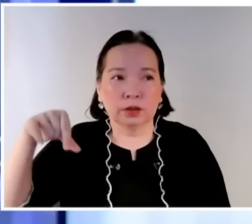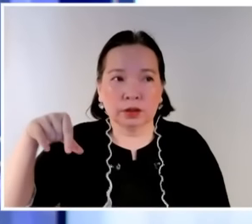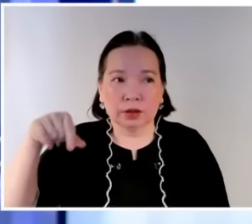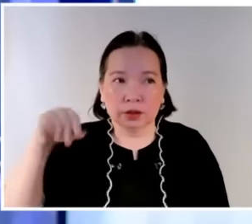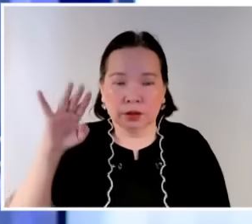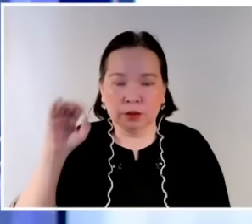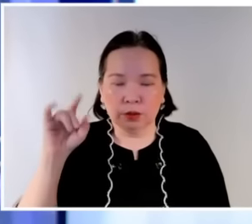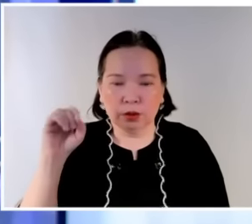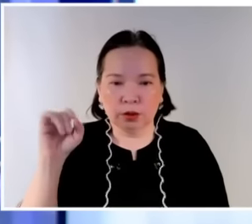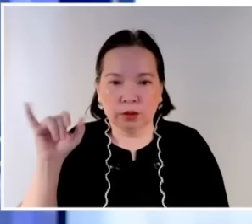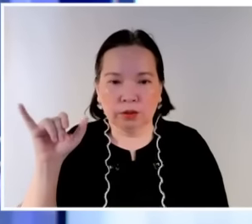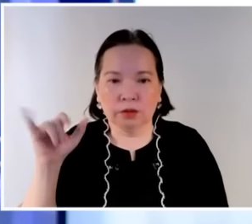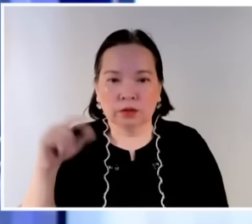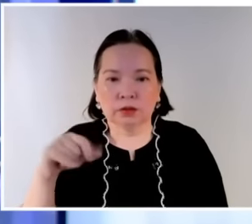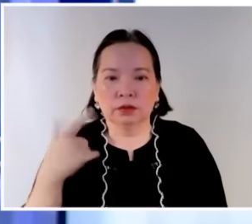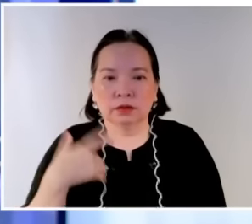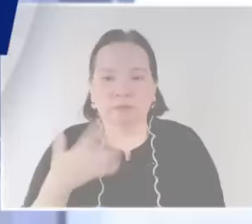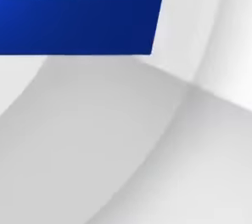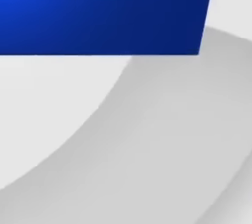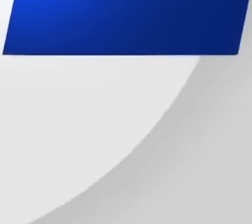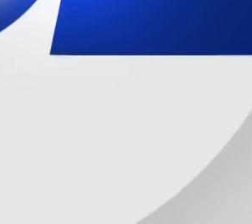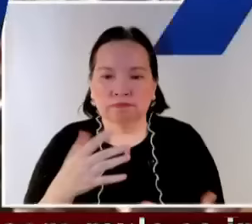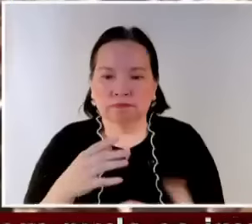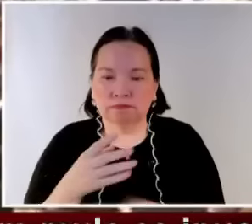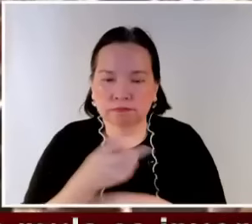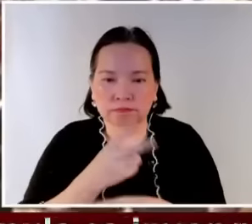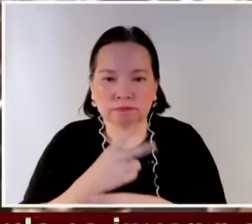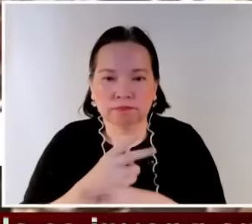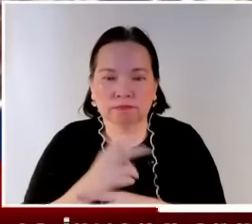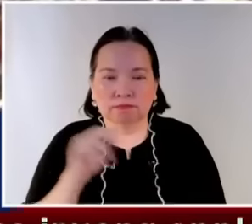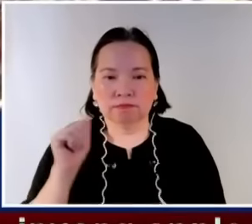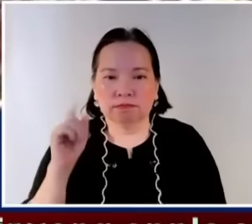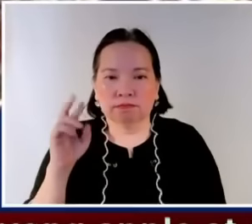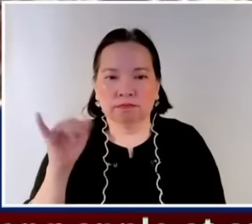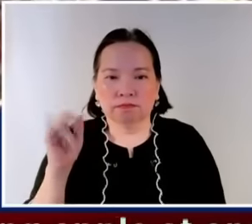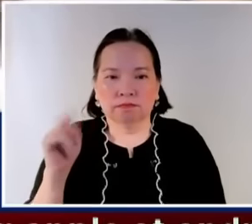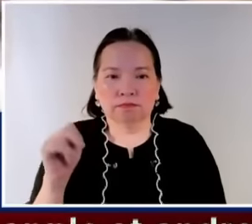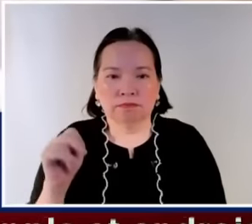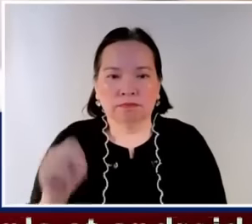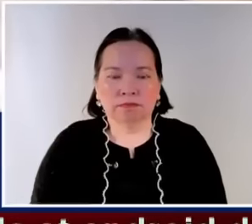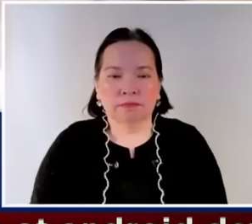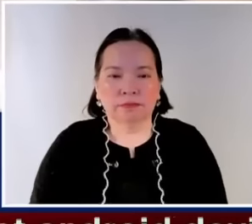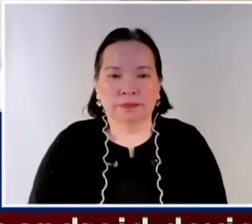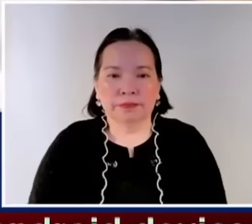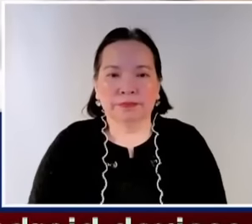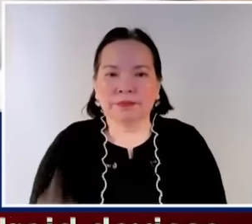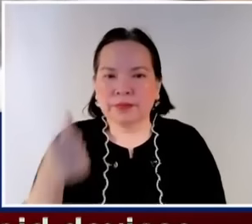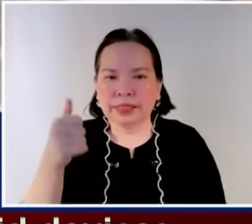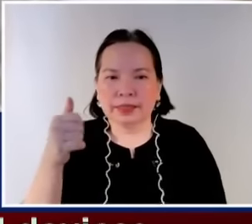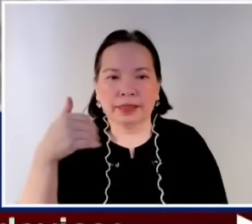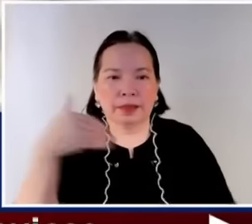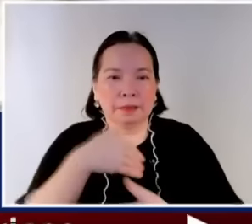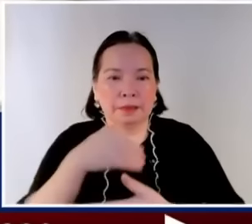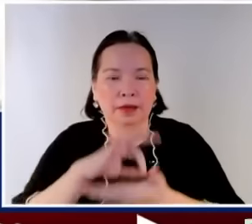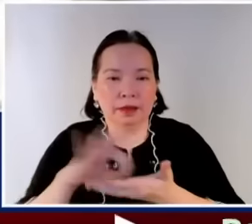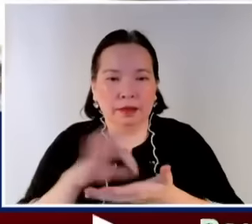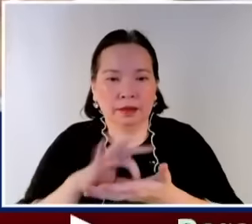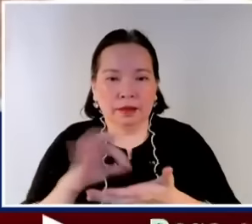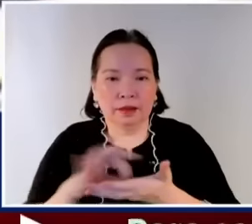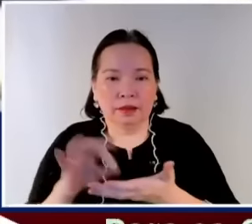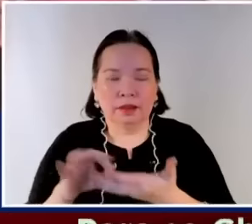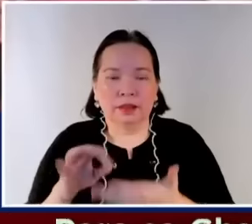Nagpapatrol, Adrian Ayalin. 10 bank accounts ni Kingdom of Jesus Christ leader Pastor